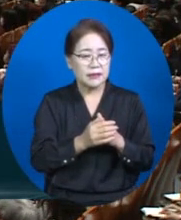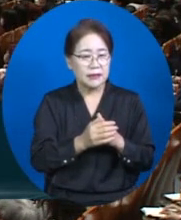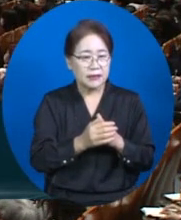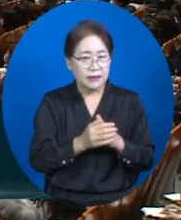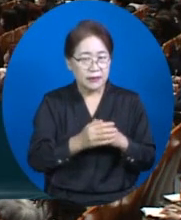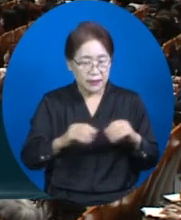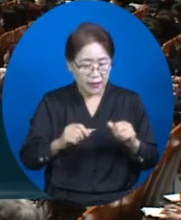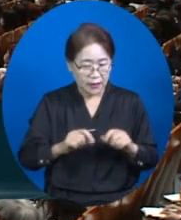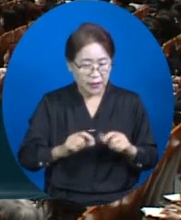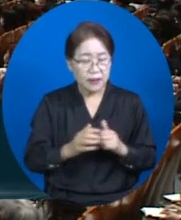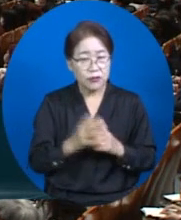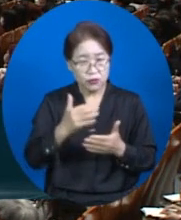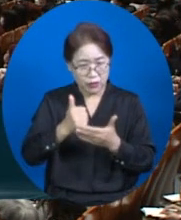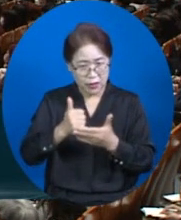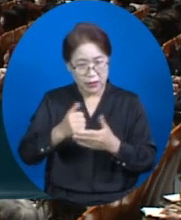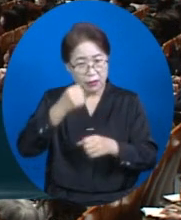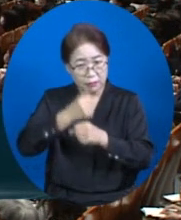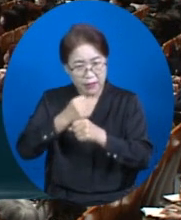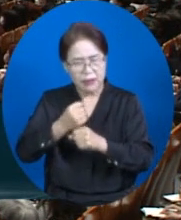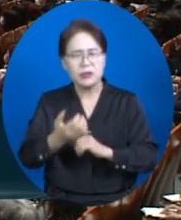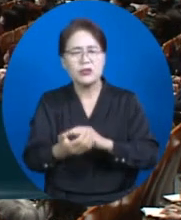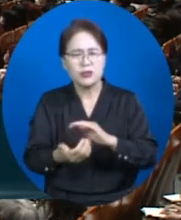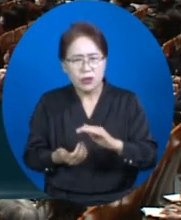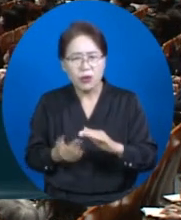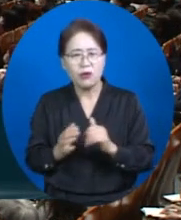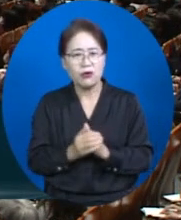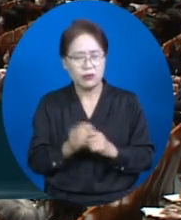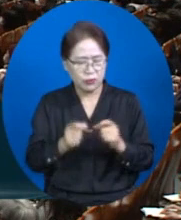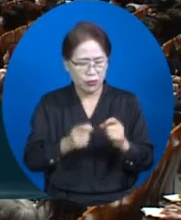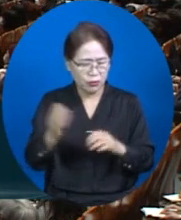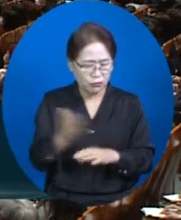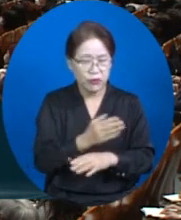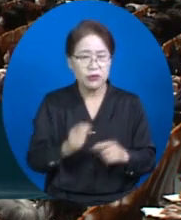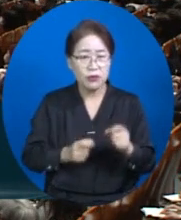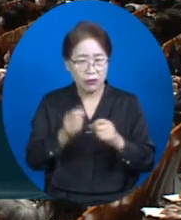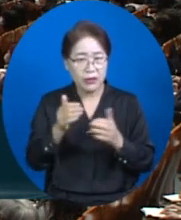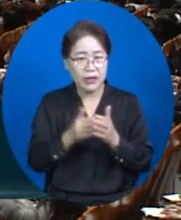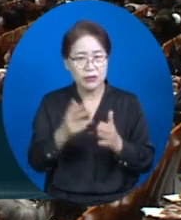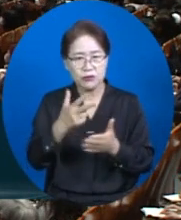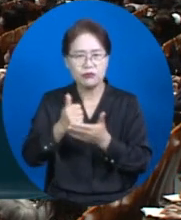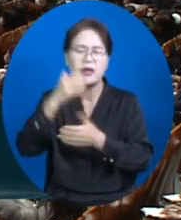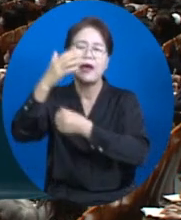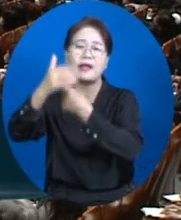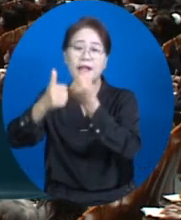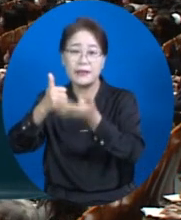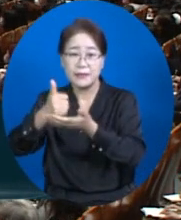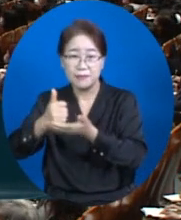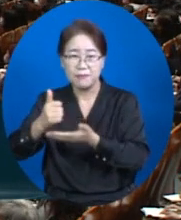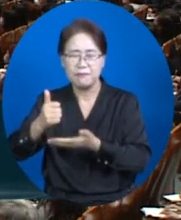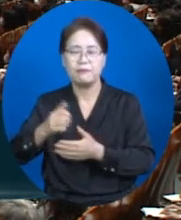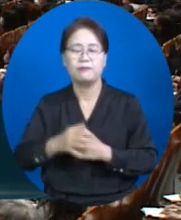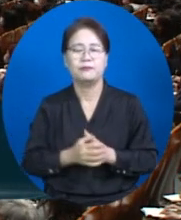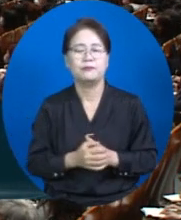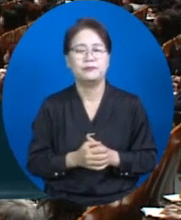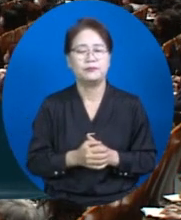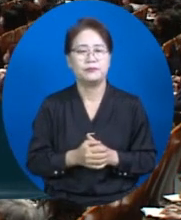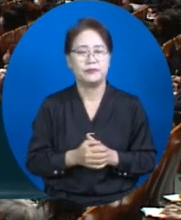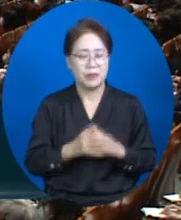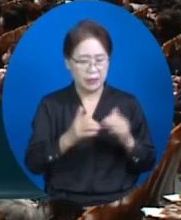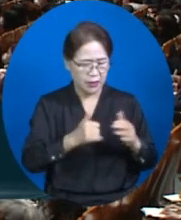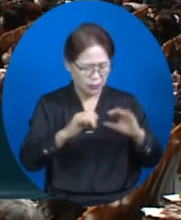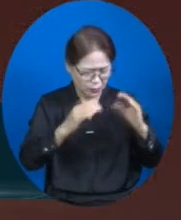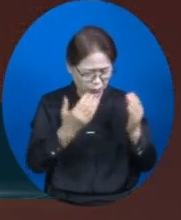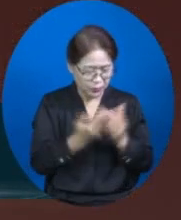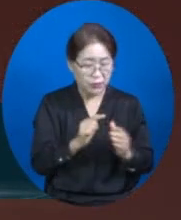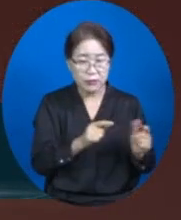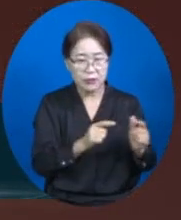전 땅과 세계도 주께서 조성하시기 전 곧 영원부터 영원까지 주는 하나님이십니다 그렇습니다이 세상의 모든